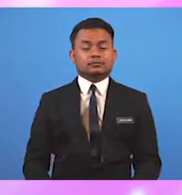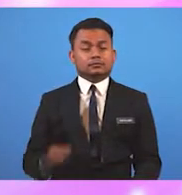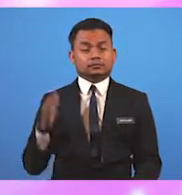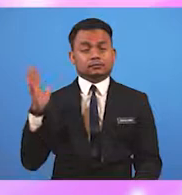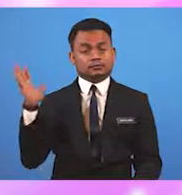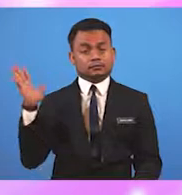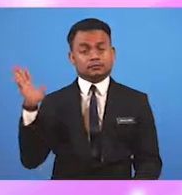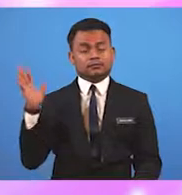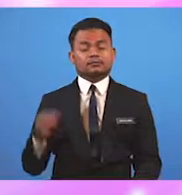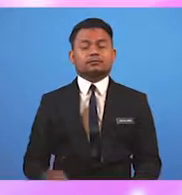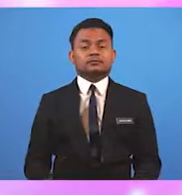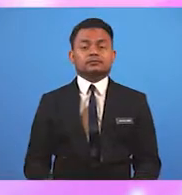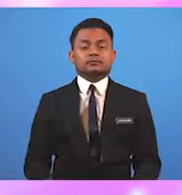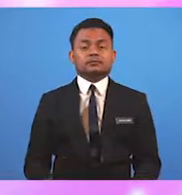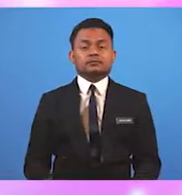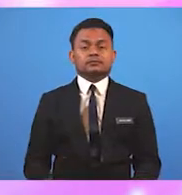insang pucat